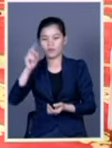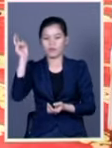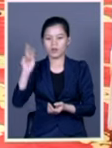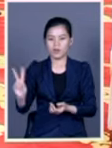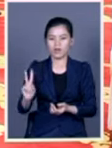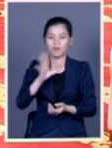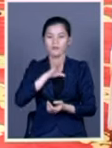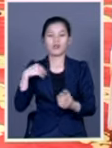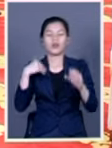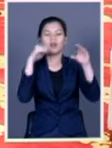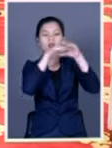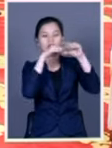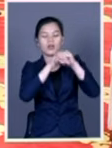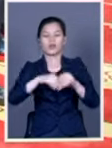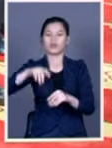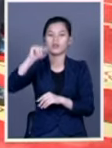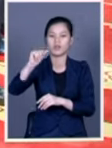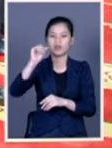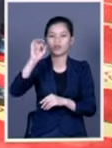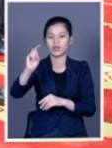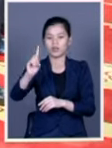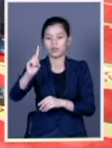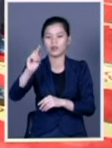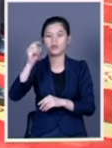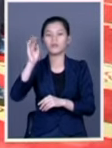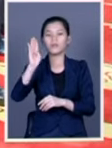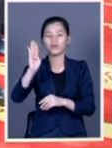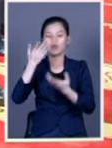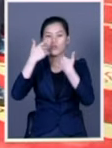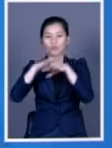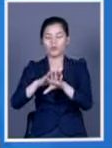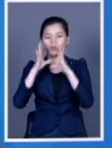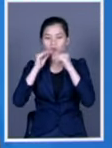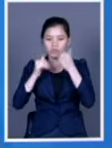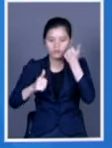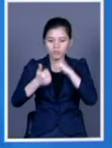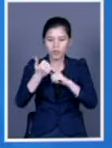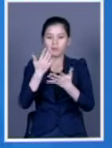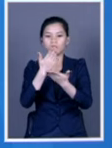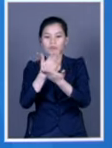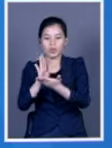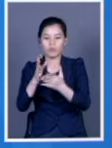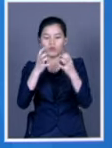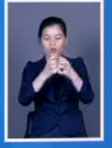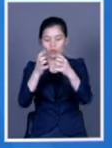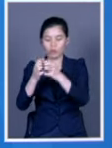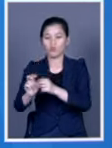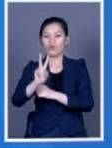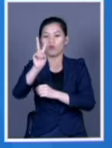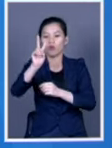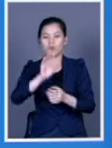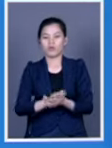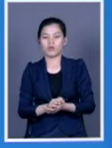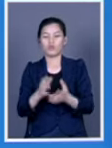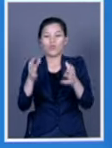อาเซียนหรือ ADB เข้าร่วมกองประชุมสุดยอดครั้งนี้ได้แบ่งออกเป็น2ภาคคือกองประชุมวงแคบและก